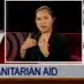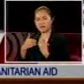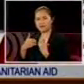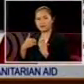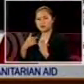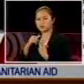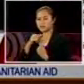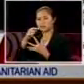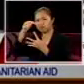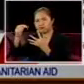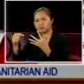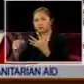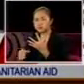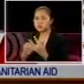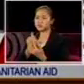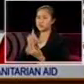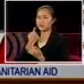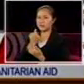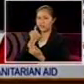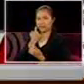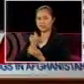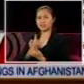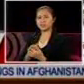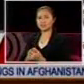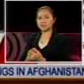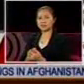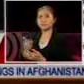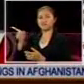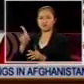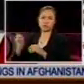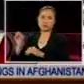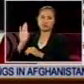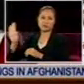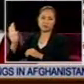aspeto hong mga nabanggit ko kanina, kagagawan po ng